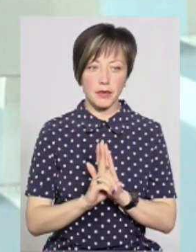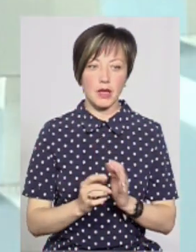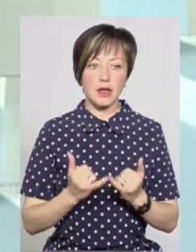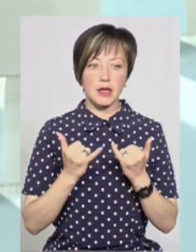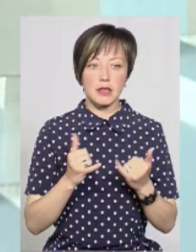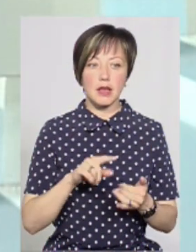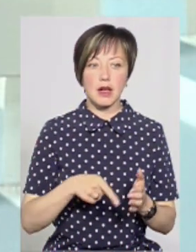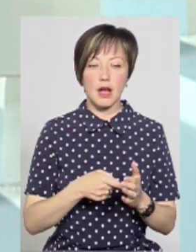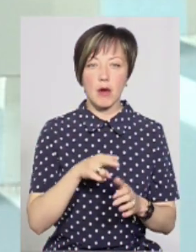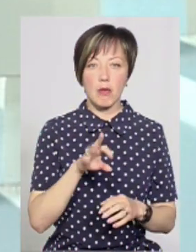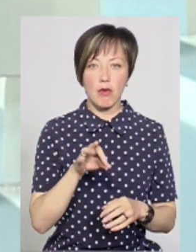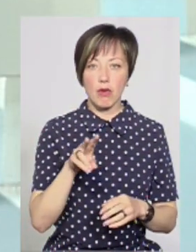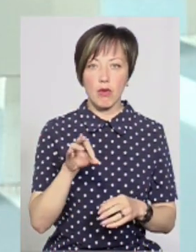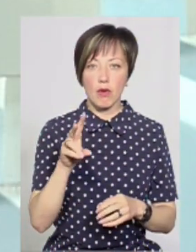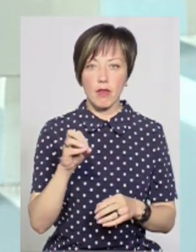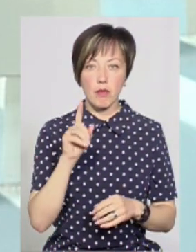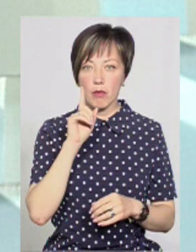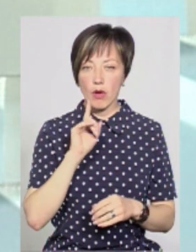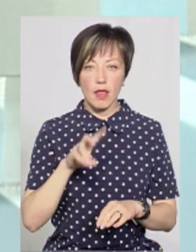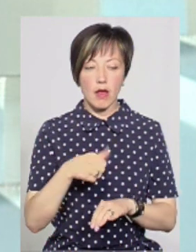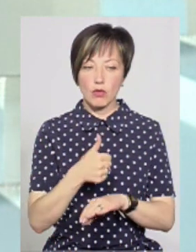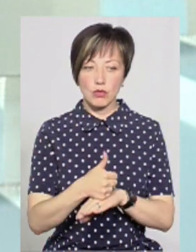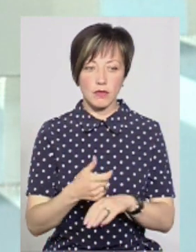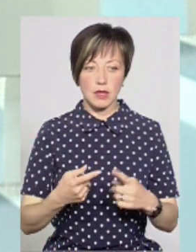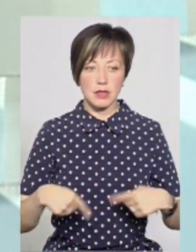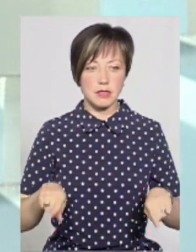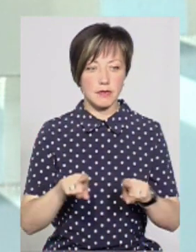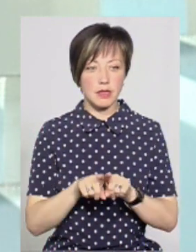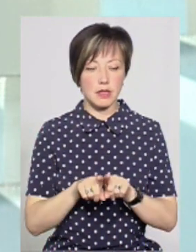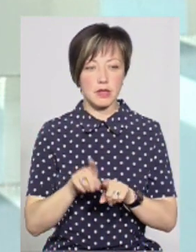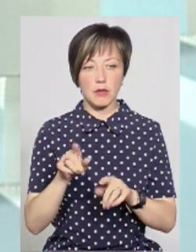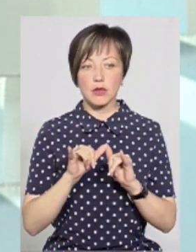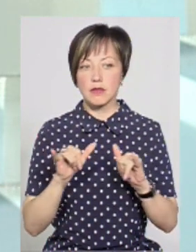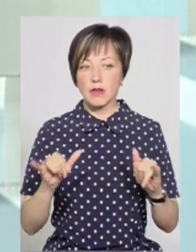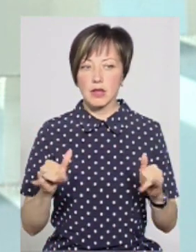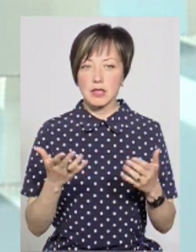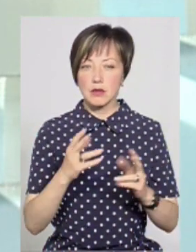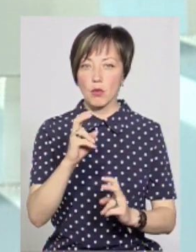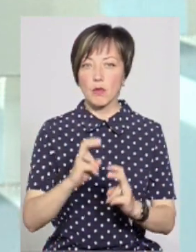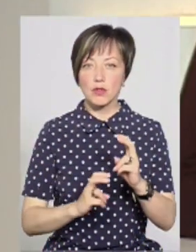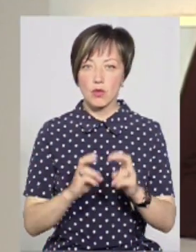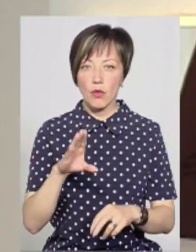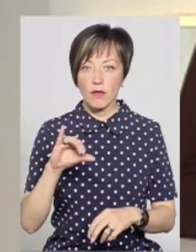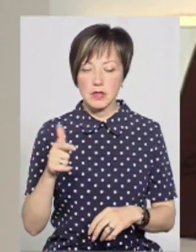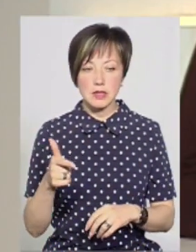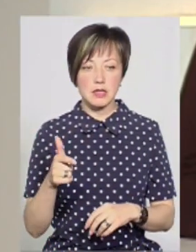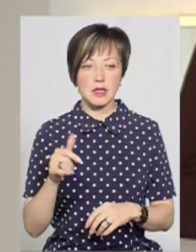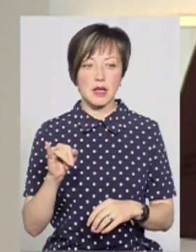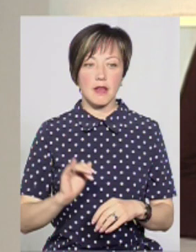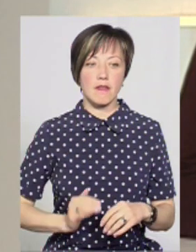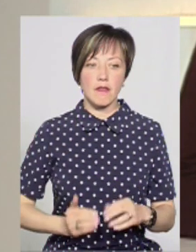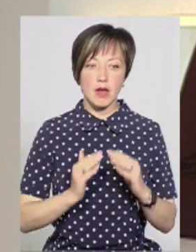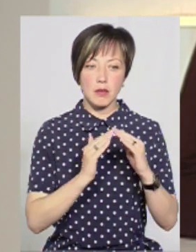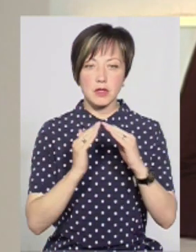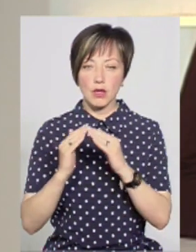Для Полонного це поки що не основна сфера, тому що в Полонному розвивається якісь і промисловість, і